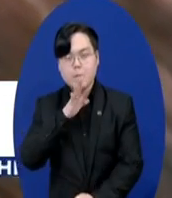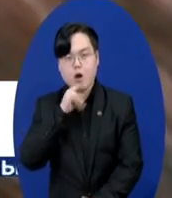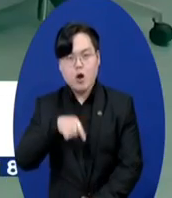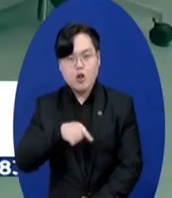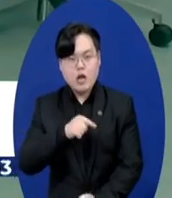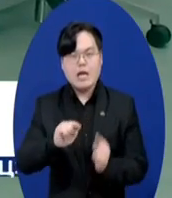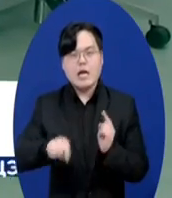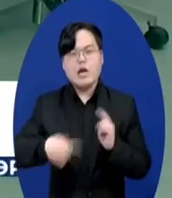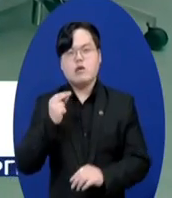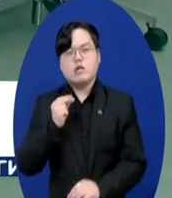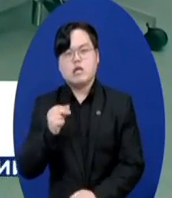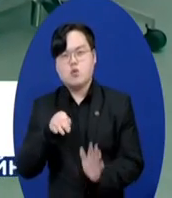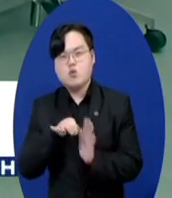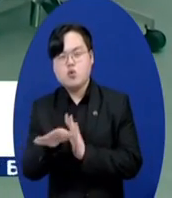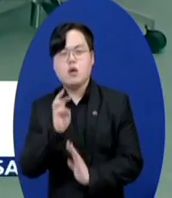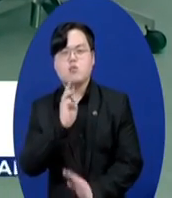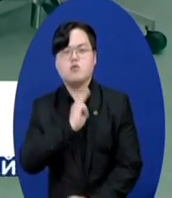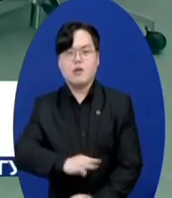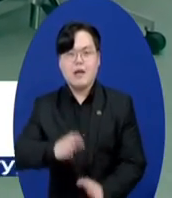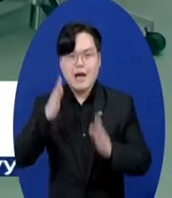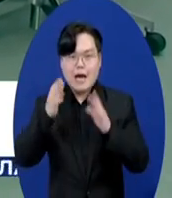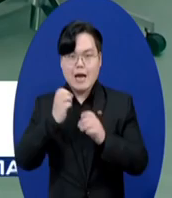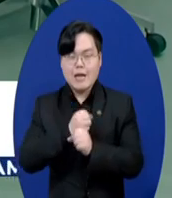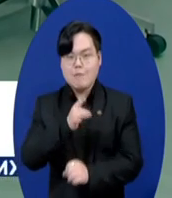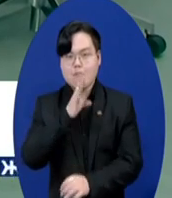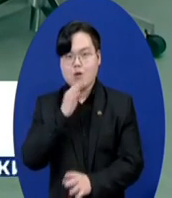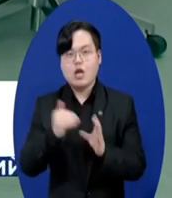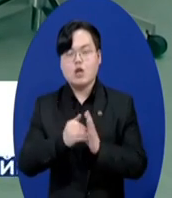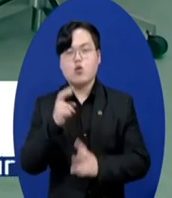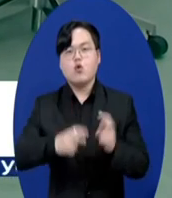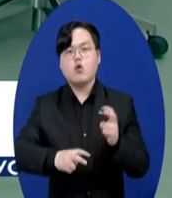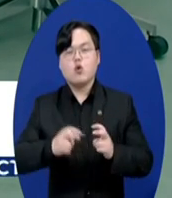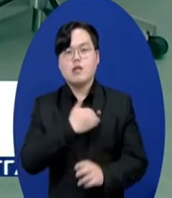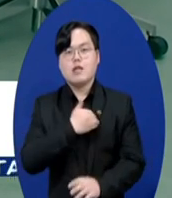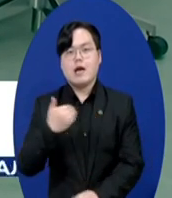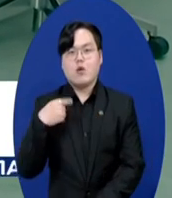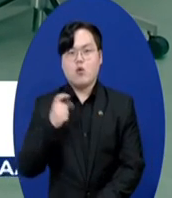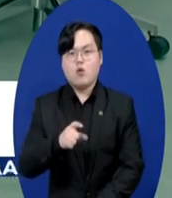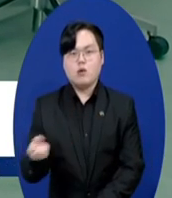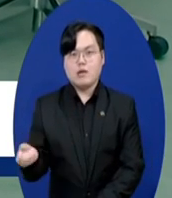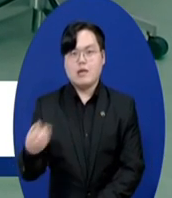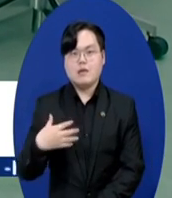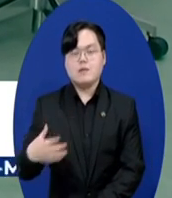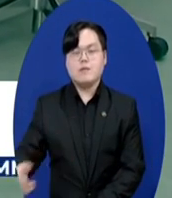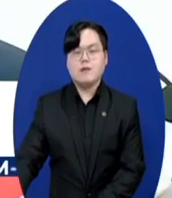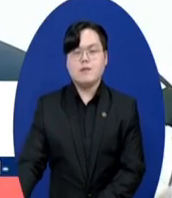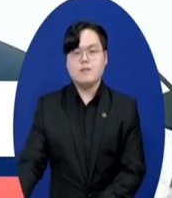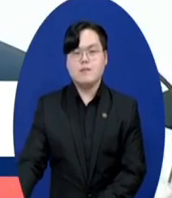одоо байгаагаас илүү чанар хүртээмжтэй ажиллахад анхаарч ажиллана гэж Эрдэнэт үйлдвэрийн удирдлагууд мэдээлж байгаа юм аа.